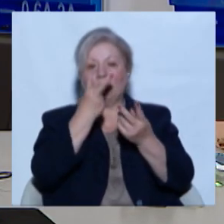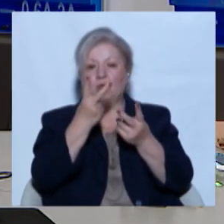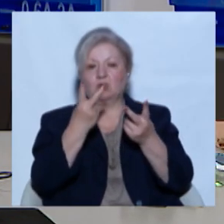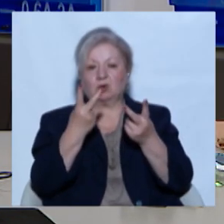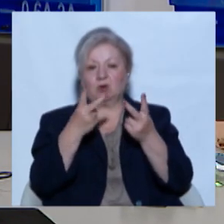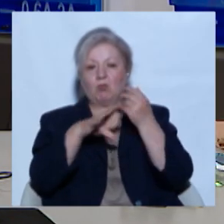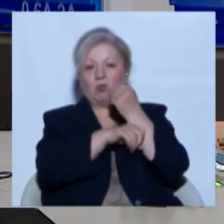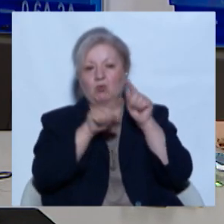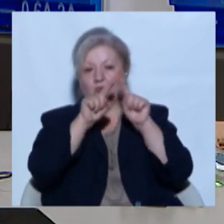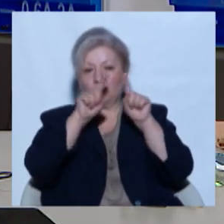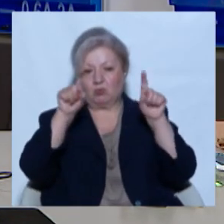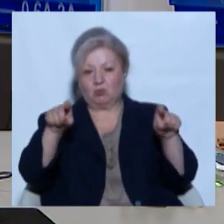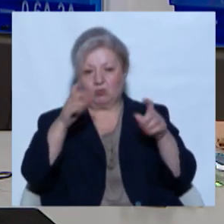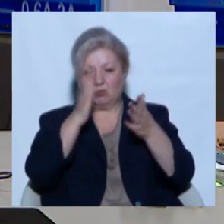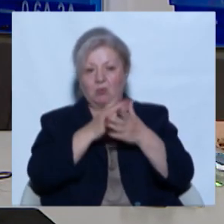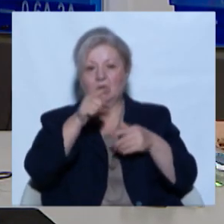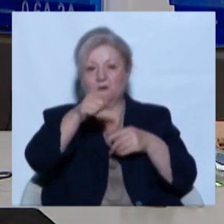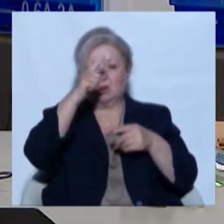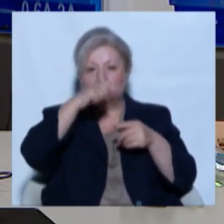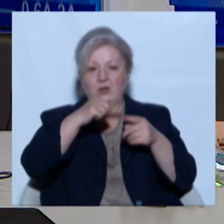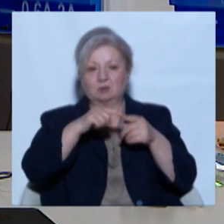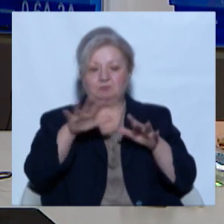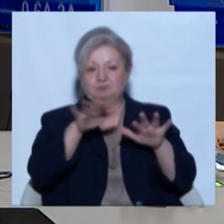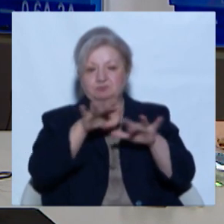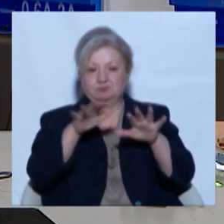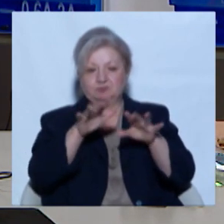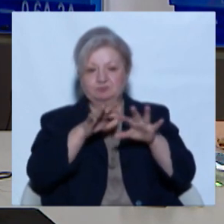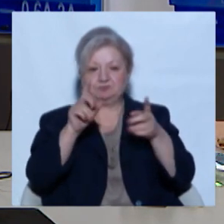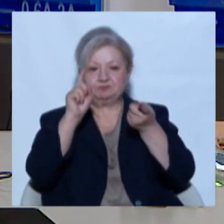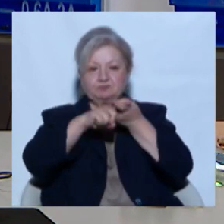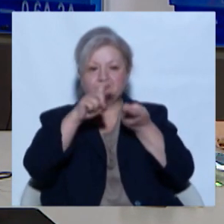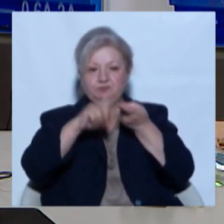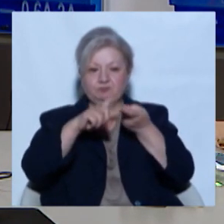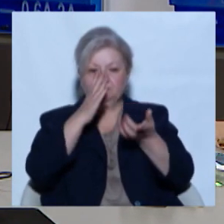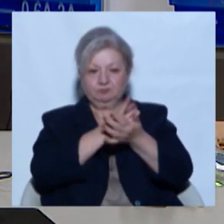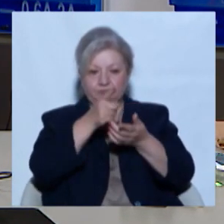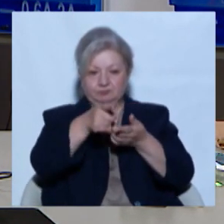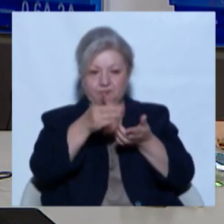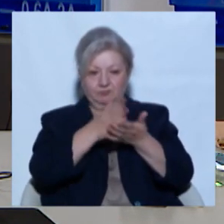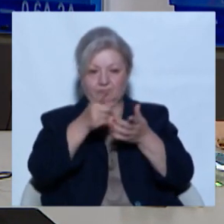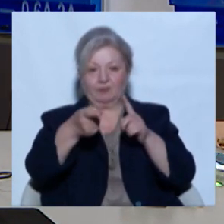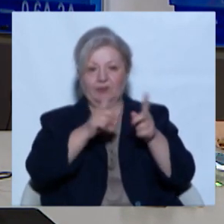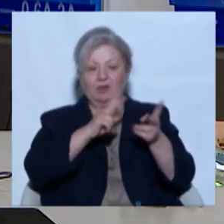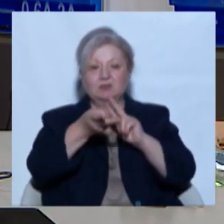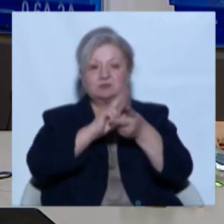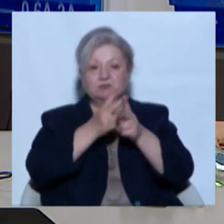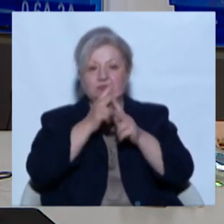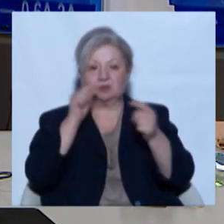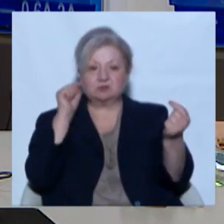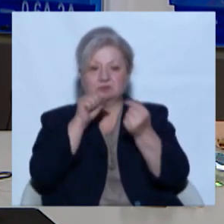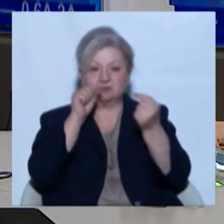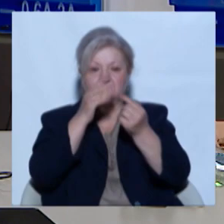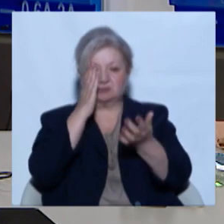არის მწოცავი კონტაქტი. ეს მწოცავი კონტაქტი ჩვენ გვახსოვს ამის საშუალებით, ანუ ცვლადი წინაღობა ამ შემთხვევაში მას უწოდებენ